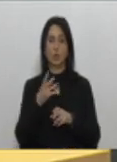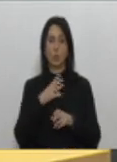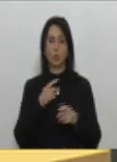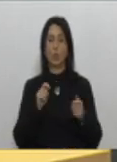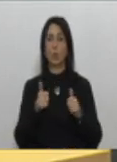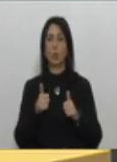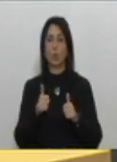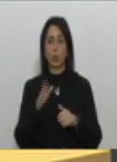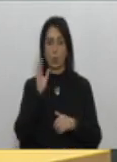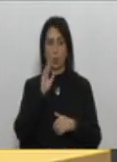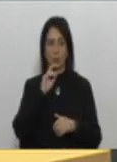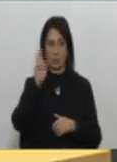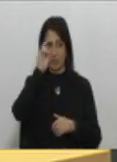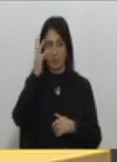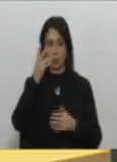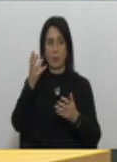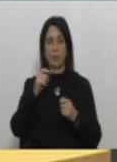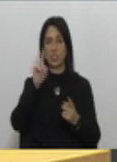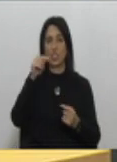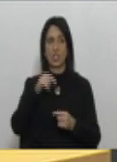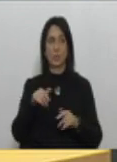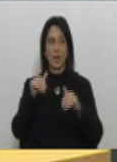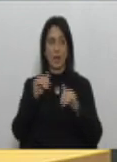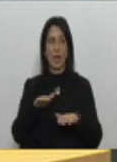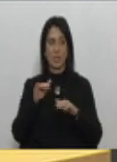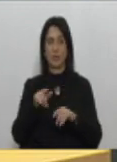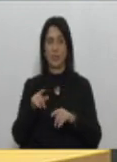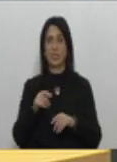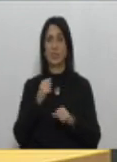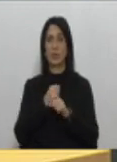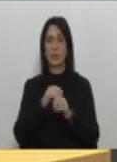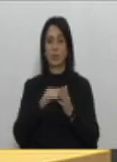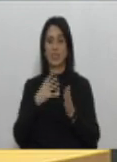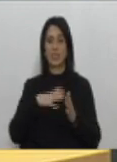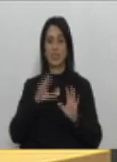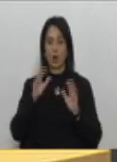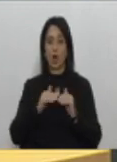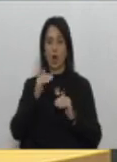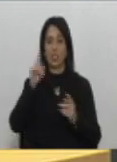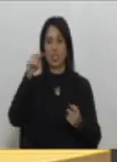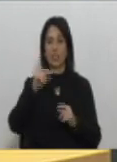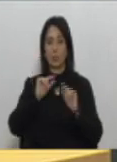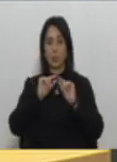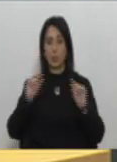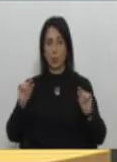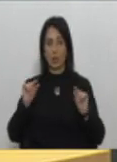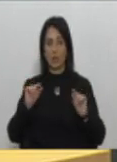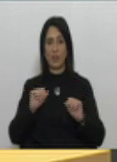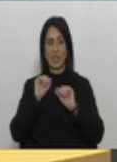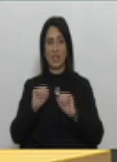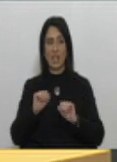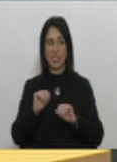როგორი? როდესაც მთავრობამ უნდა მიიღოს შესაბამისი გადაწყვეტილებები. ან კანონში წერია, რომ ეს უნდა იყოს საქართველოს კონსტიტუციის შესაბამისი მუხლით